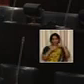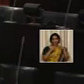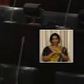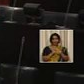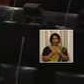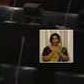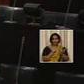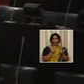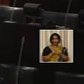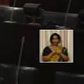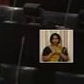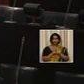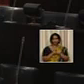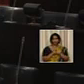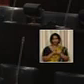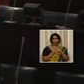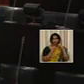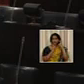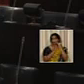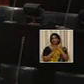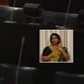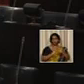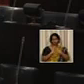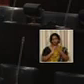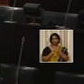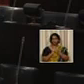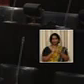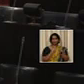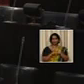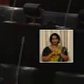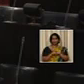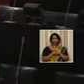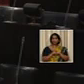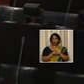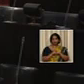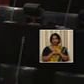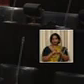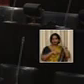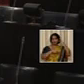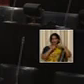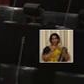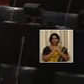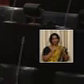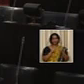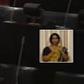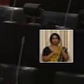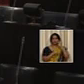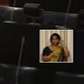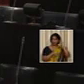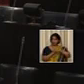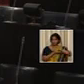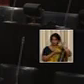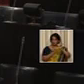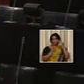ශ්‍රමිකයෝ යවන්නේ එතනින් එහාට කවුරු හරි කියනවා නම් අපි ඒ රටට ශ්‍රමිකයෝ යවන එක පවා නතර කරන්න අපි සූදානම් මොකද කාන්තාව යවලා ඒකාන්තාව